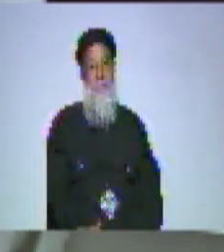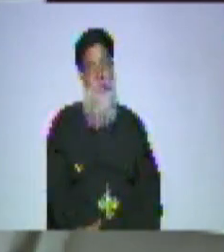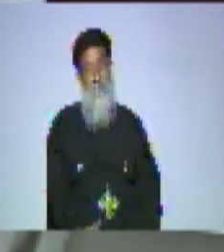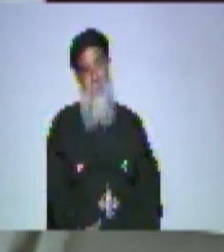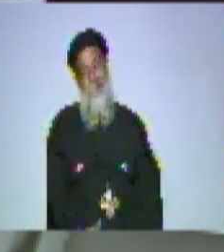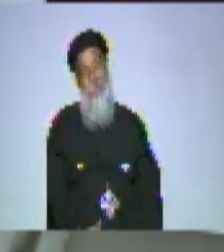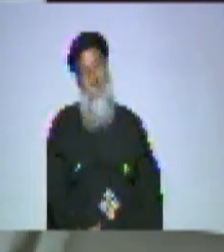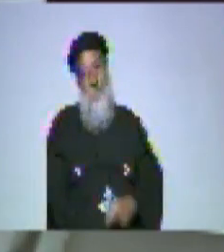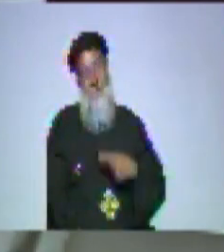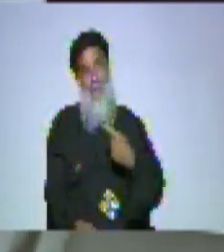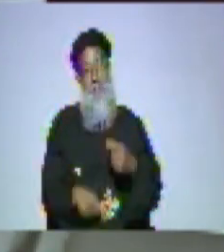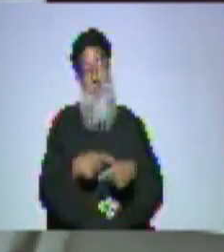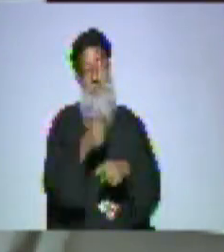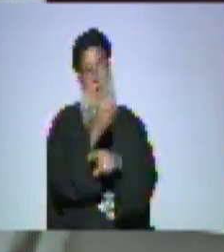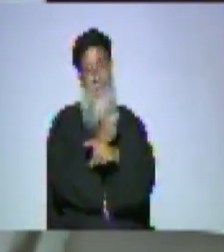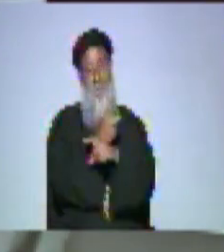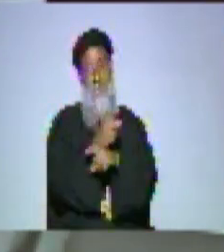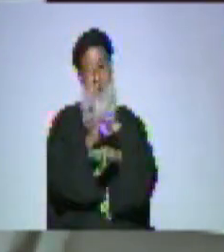هو خليفه